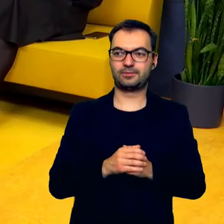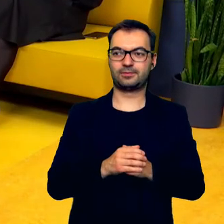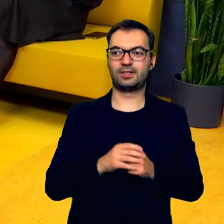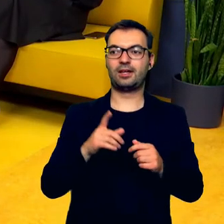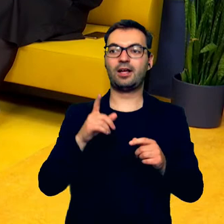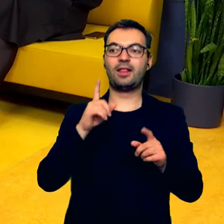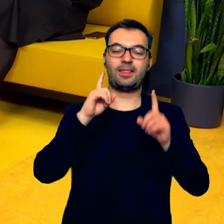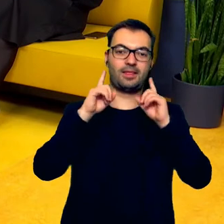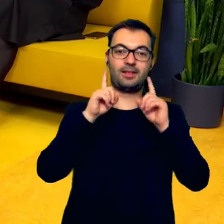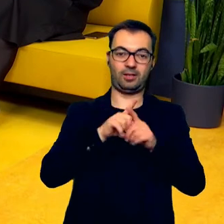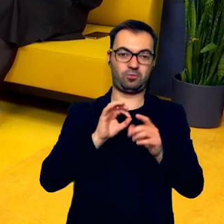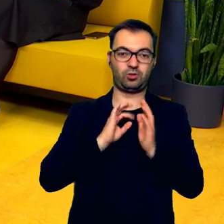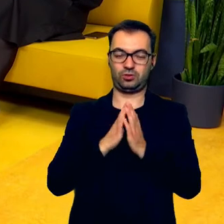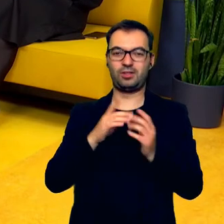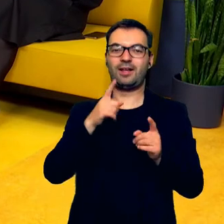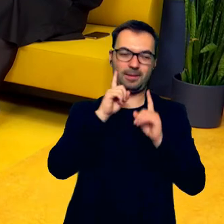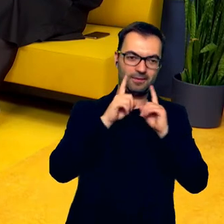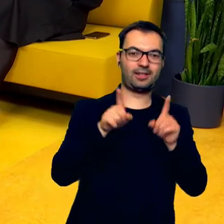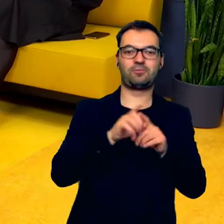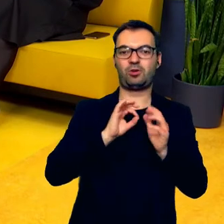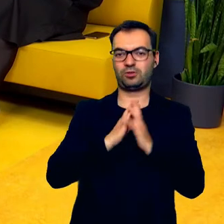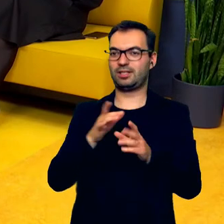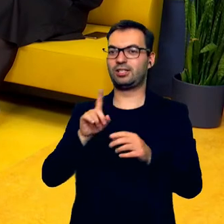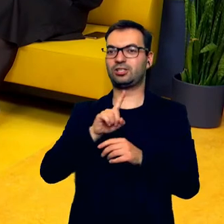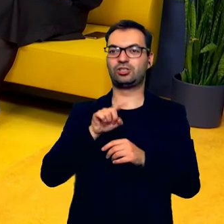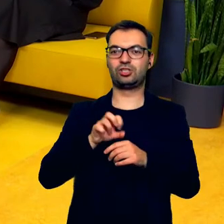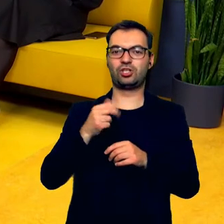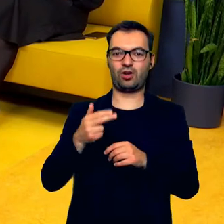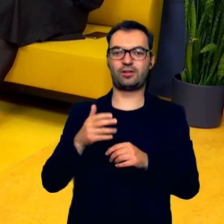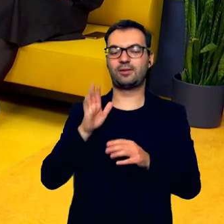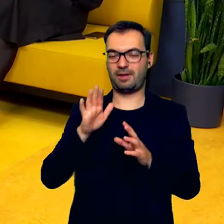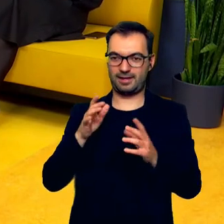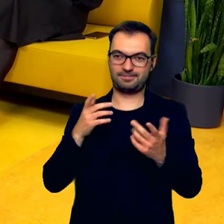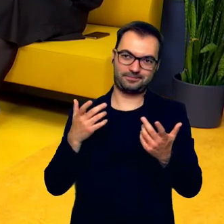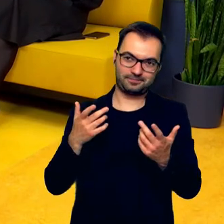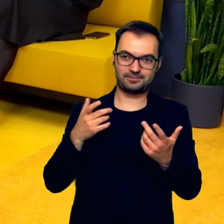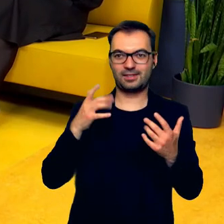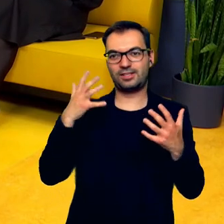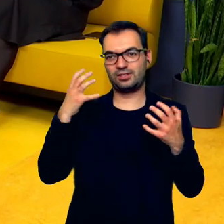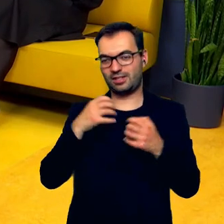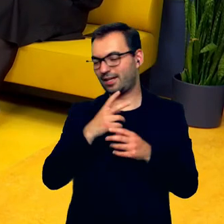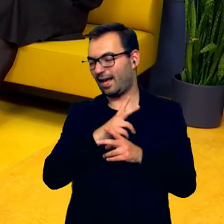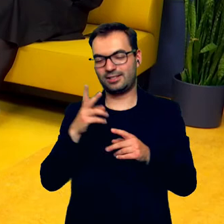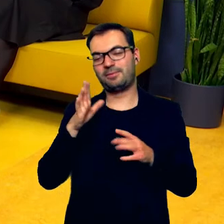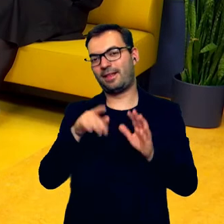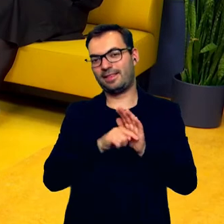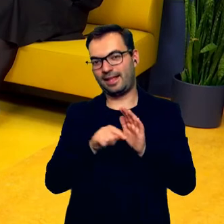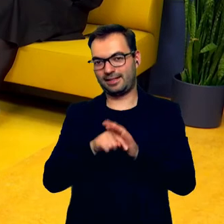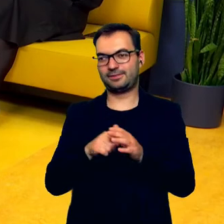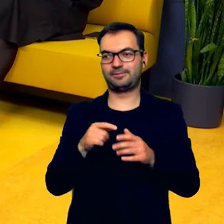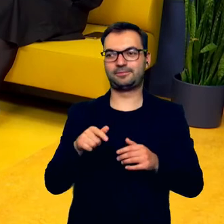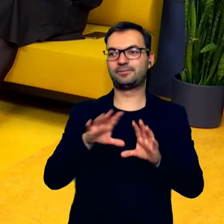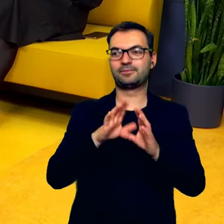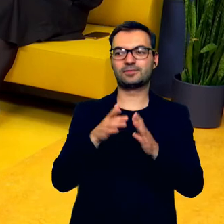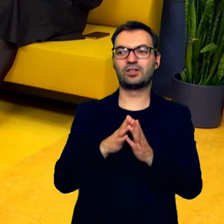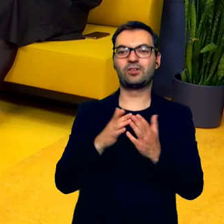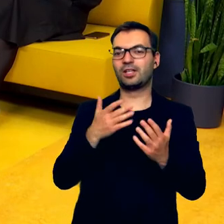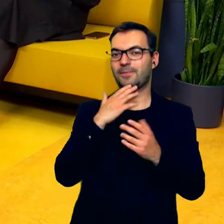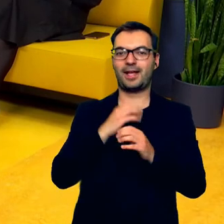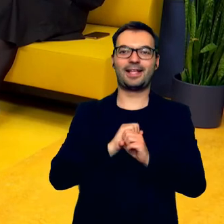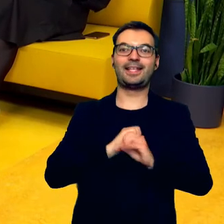postać autentyczną. I również mojej powieści. Jan Henryk Rzychoń też ma swoje ciemne strony, zresztą podobnie jak wszyscy w tej powieści. Tu nie ma